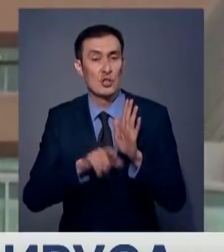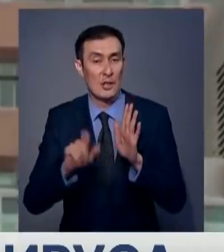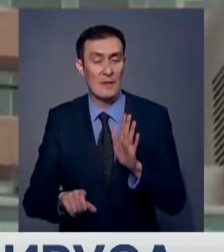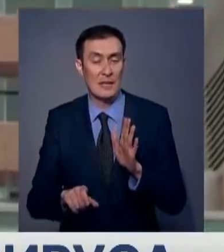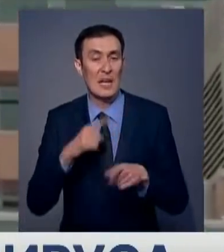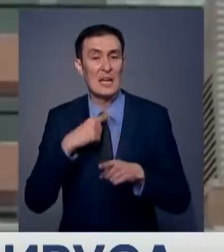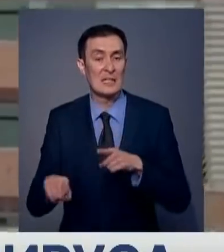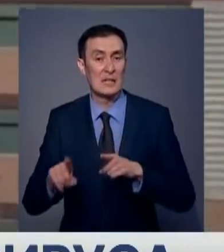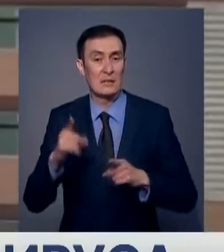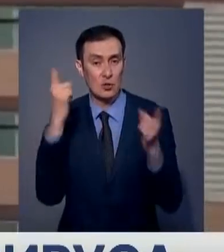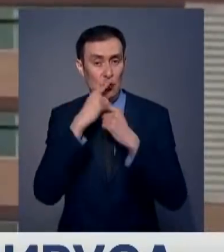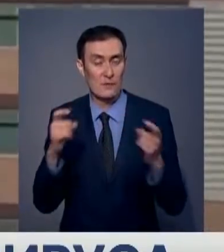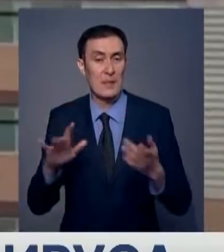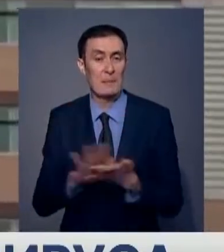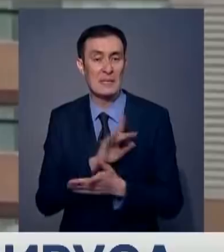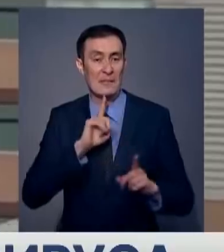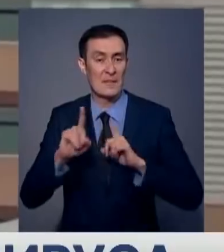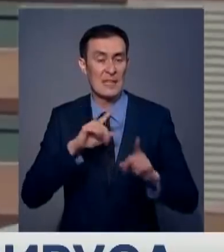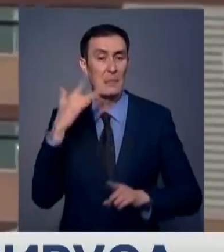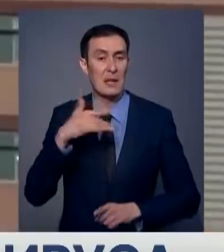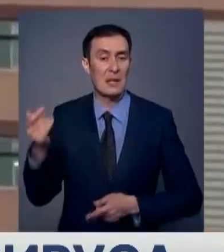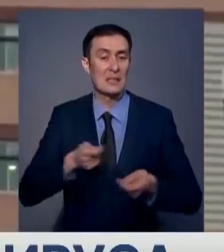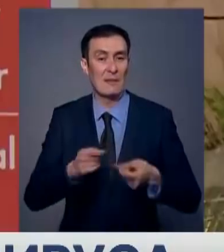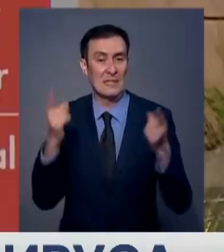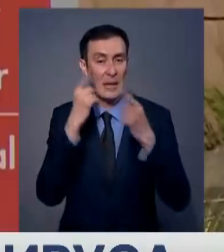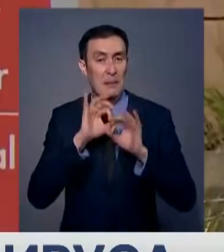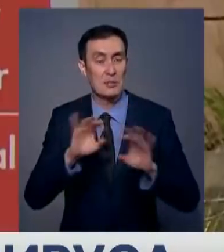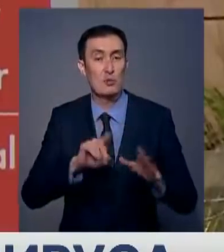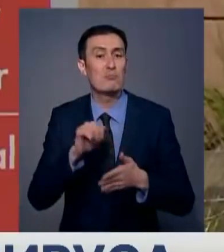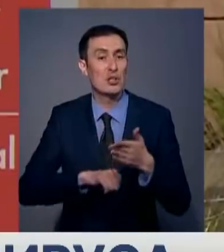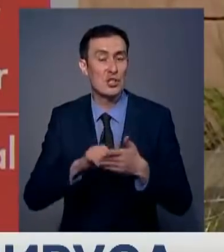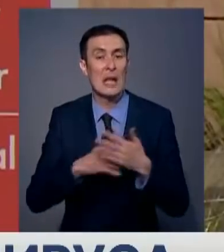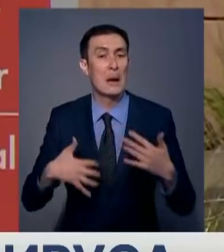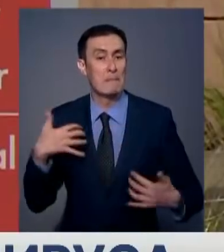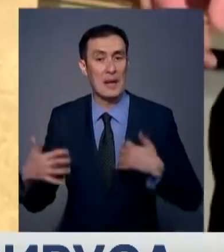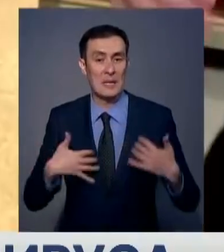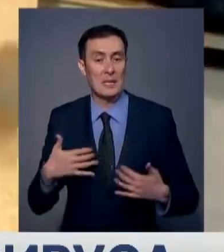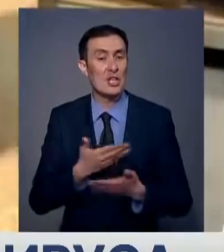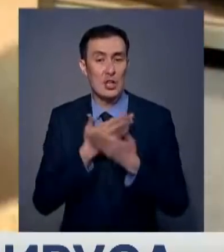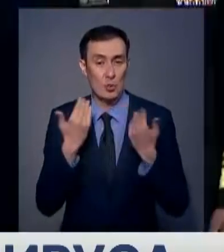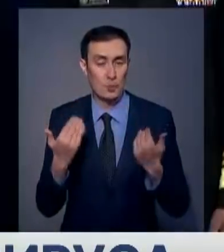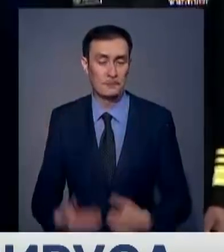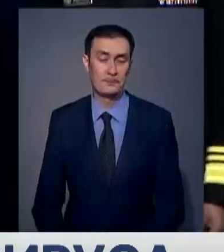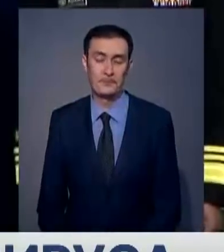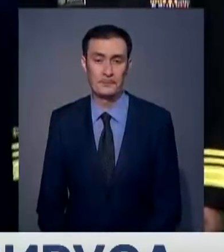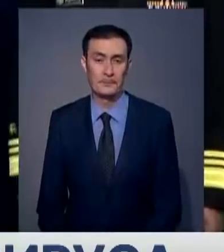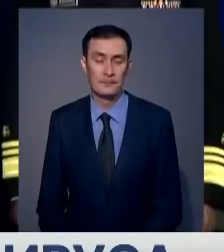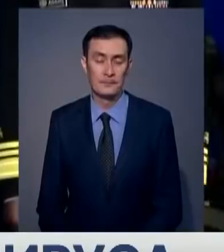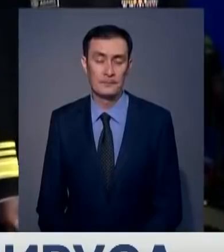человек. На экстренно созванной пресс-конференции американские власти объяснили, что причин для паники нет.